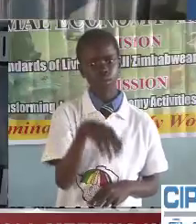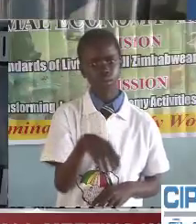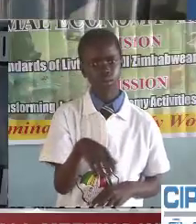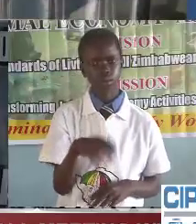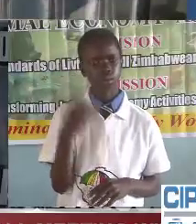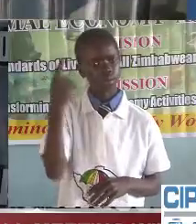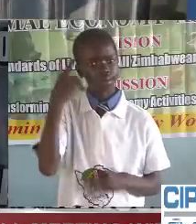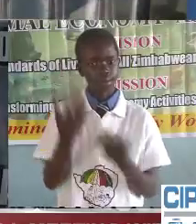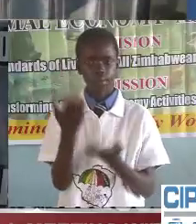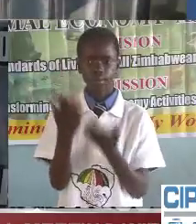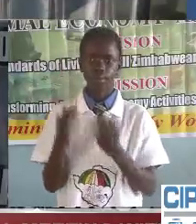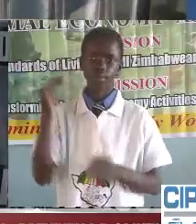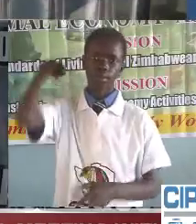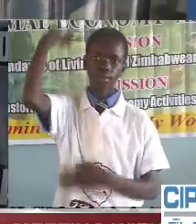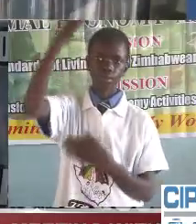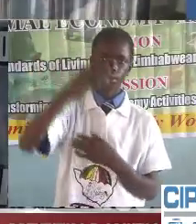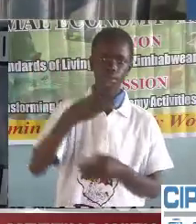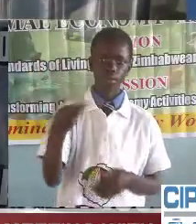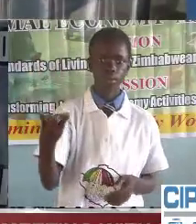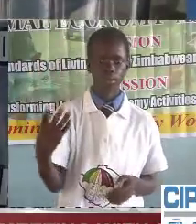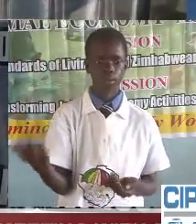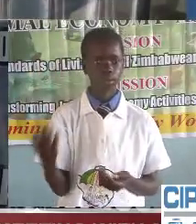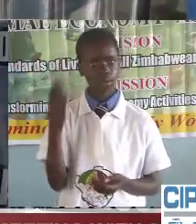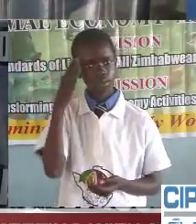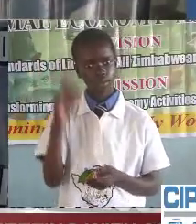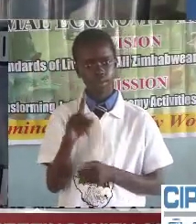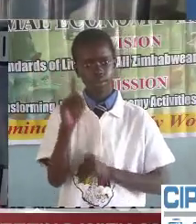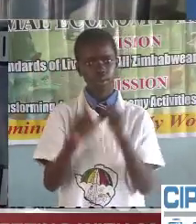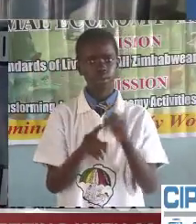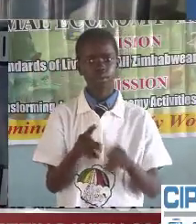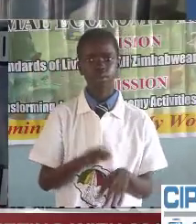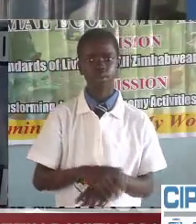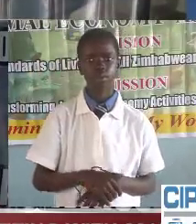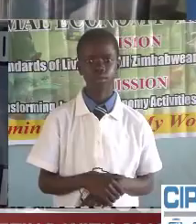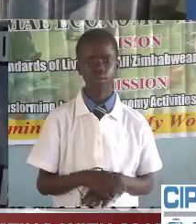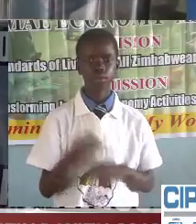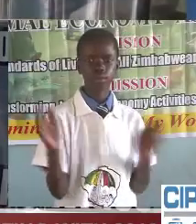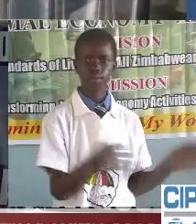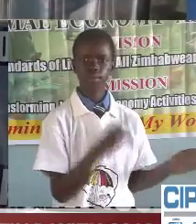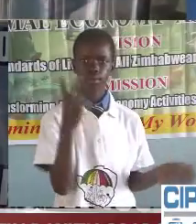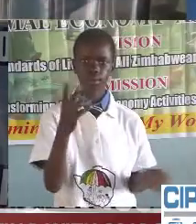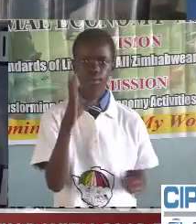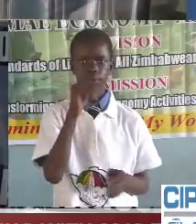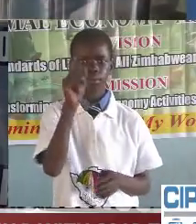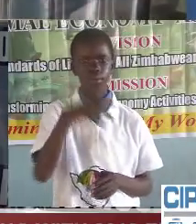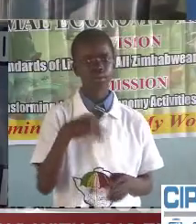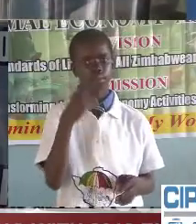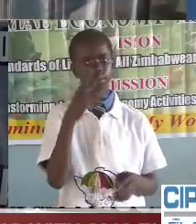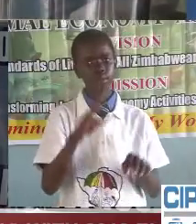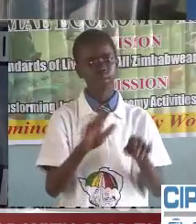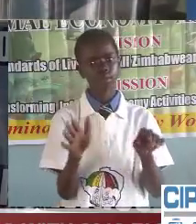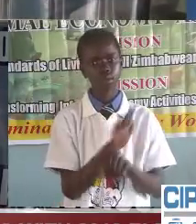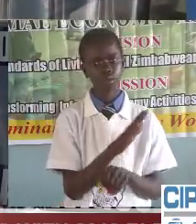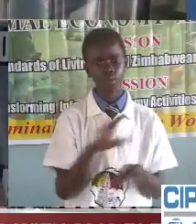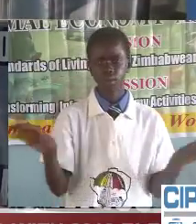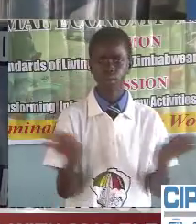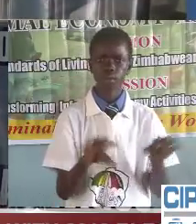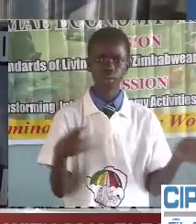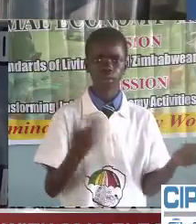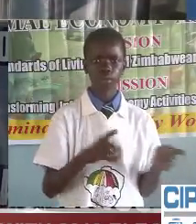political background yangu vazhinji munoiziva, I've been into politics for the past 2 decades. Ndakaona ma-major political parties,